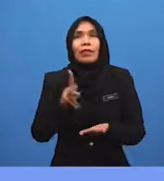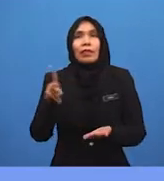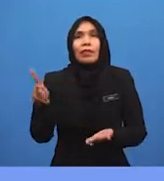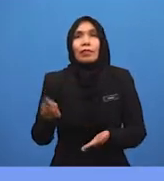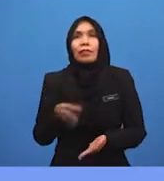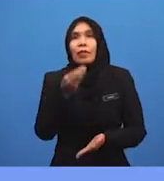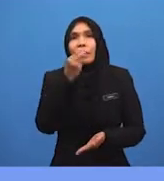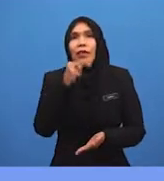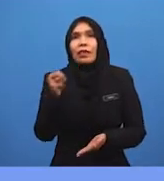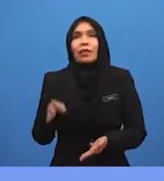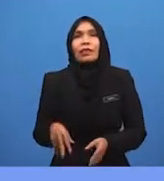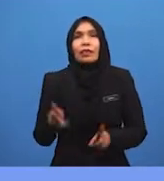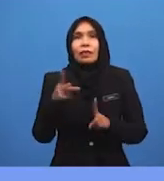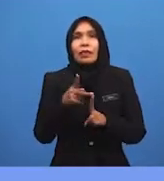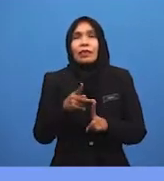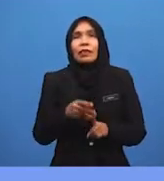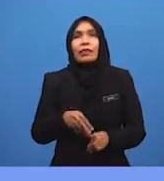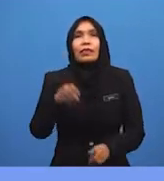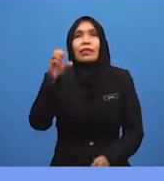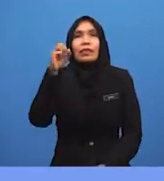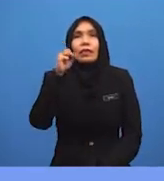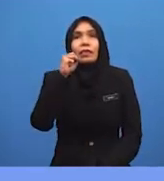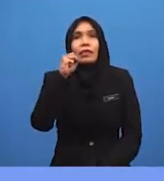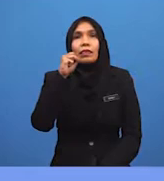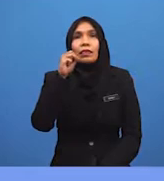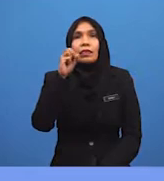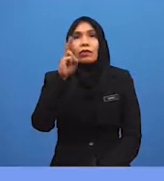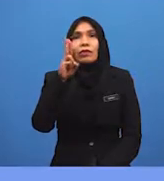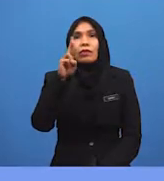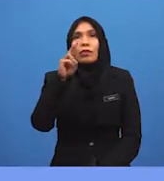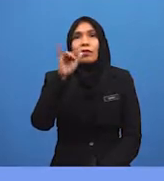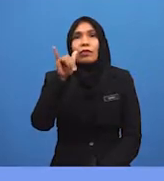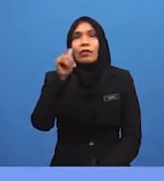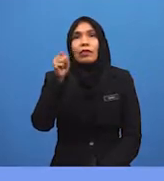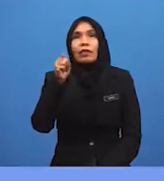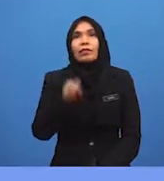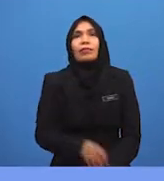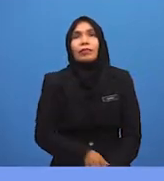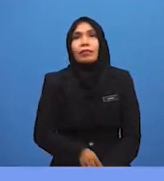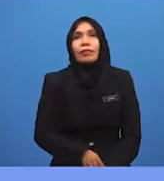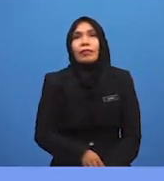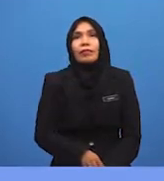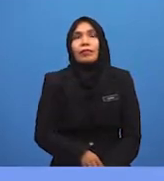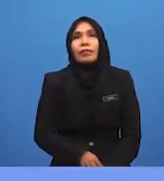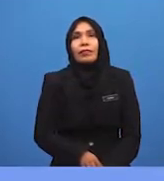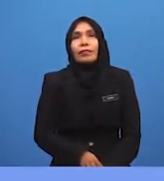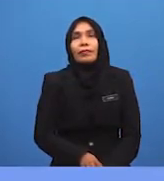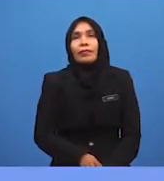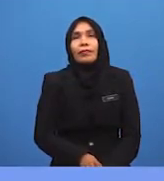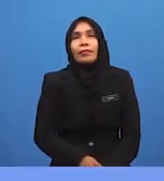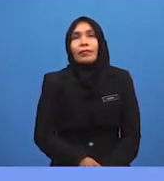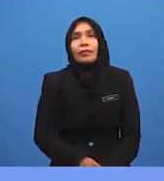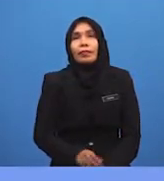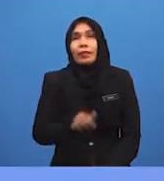Surya. Surya harus A. Mendiamkan diri. B.